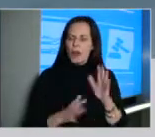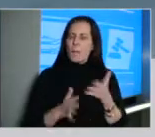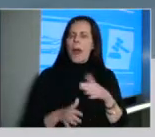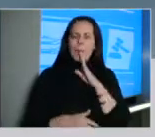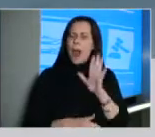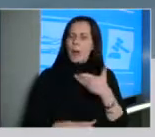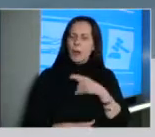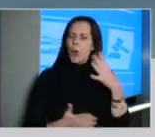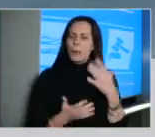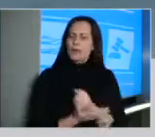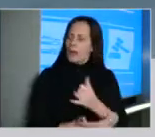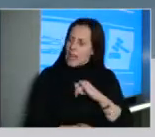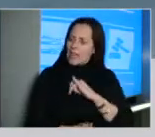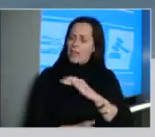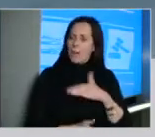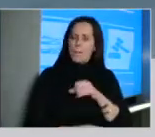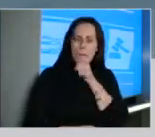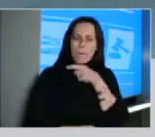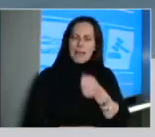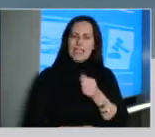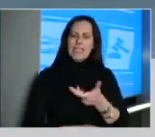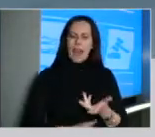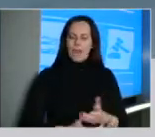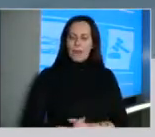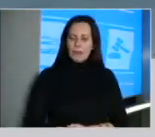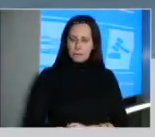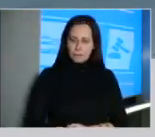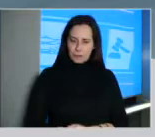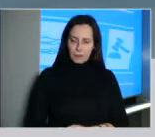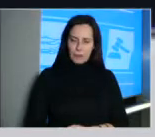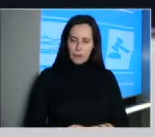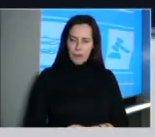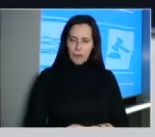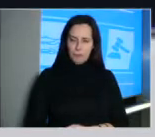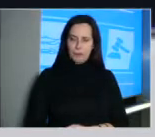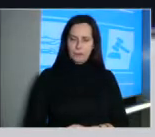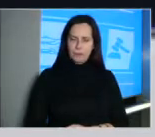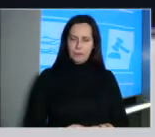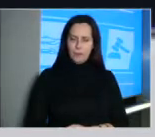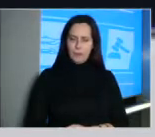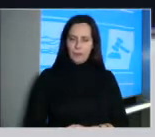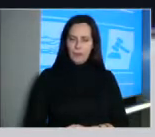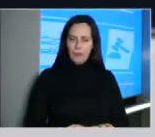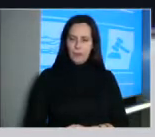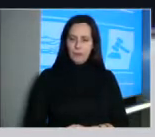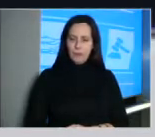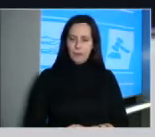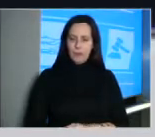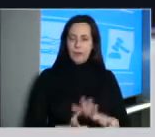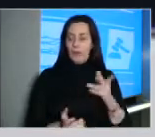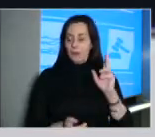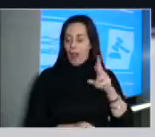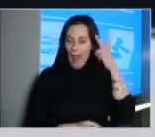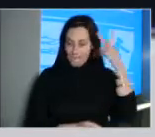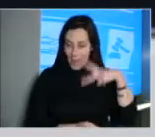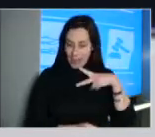הבעיה? למה אנחנו לא מצליחים להתעניין בסופו של דבר בפנסיה שלנו? אני לא יודע, בין עניין ובין איזו הבנה